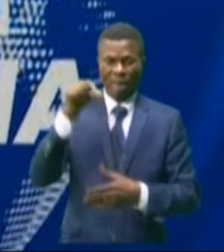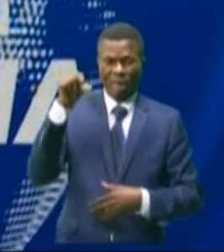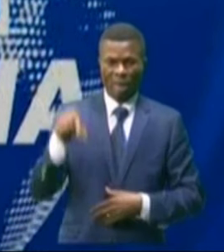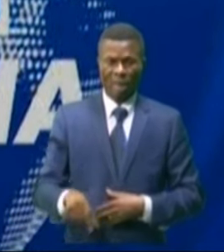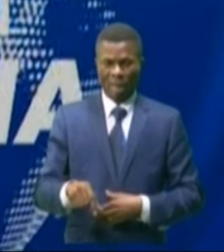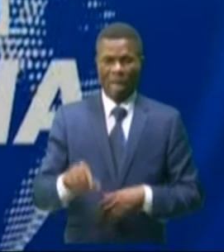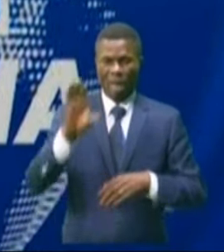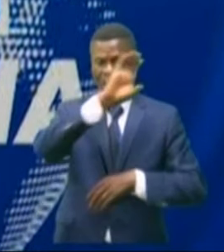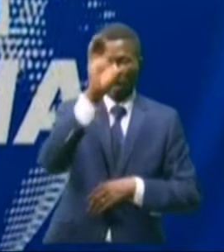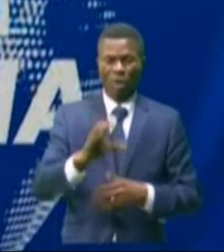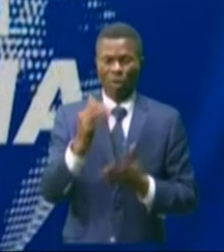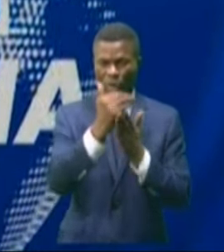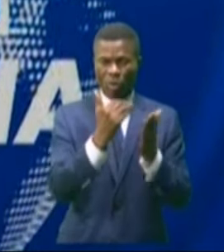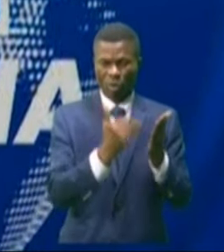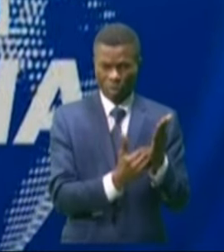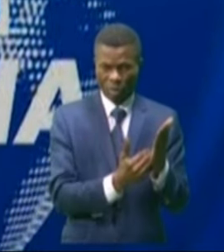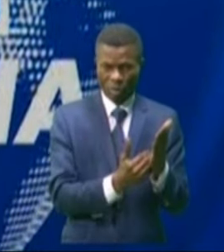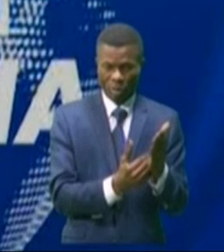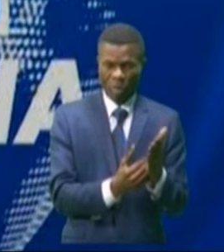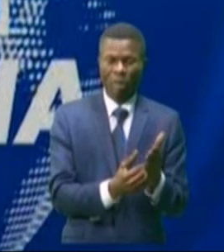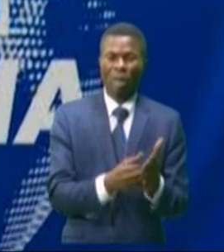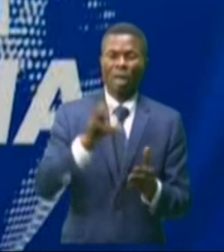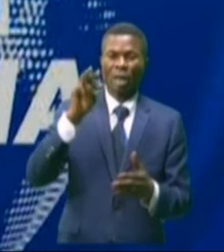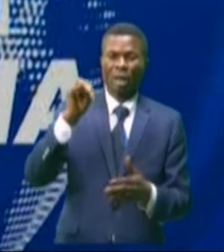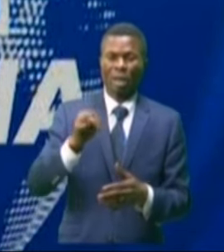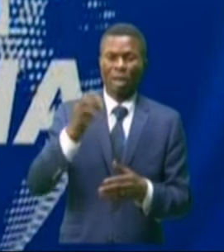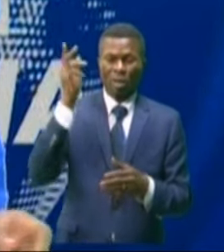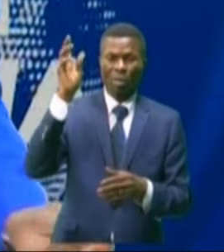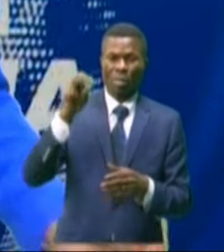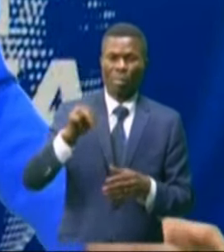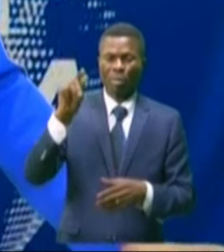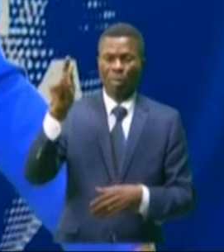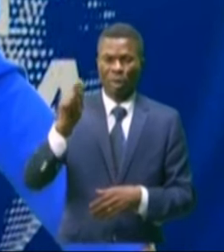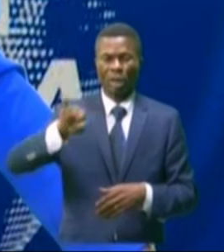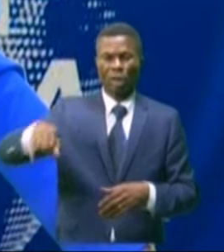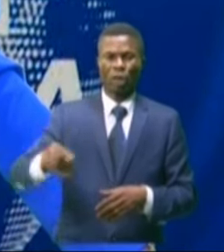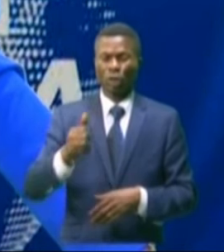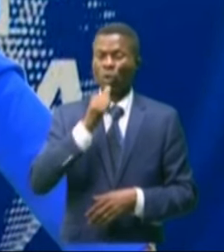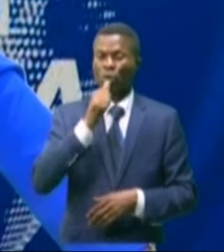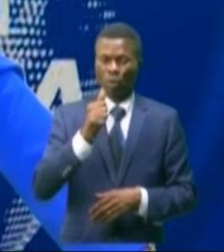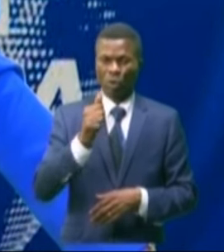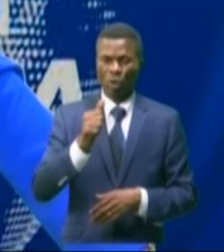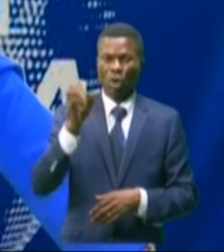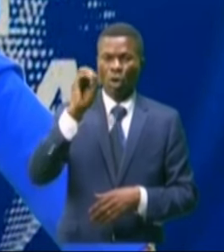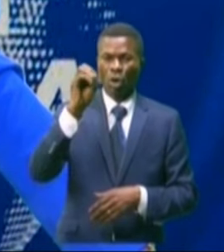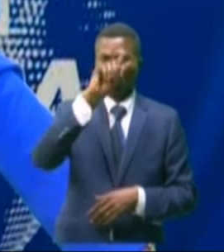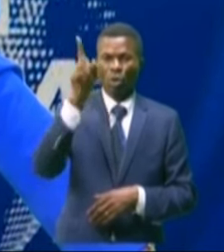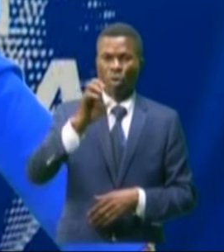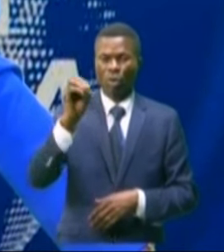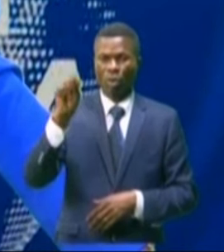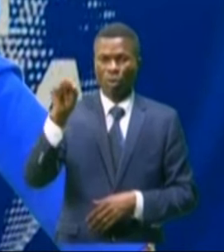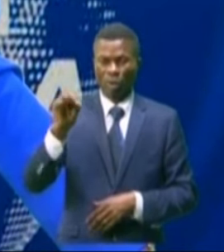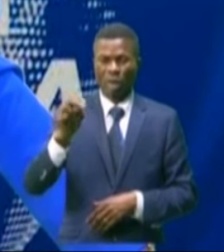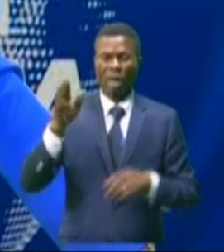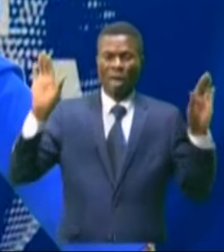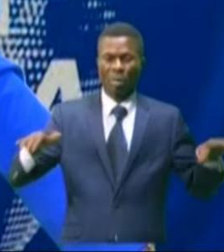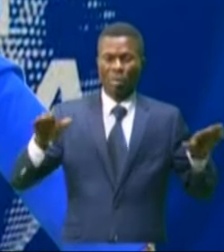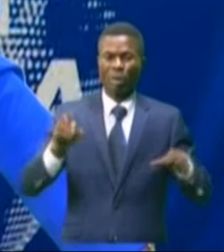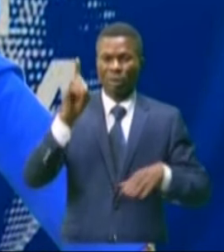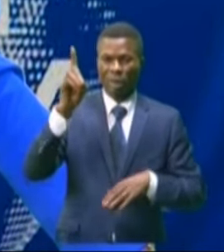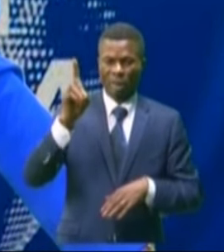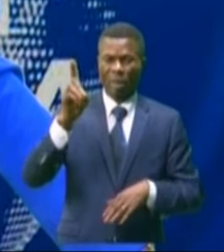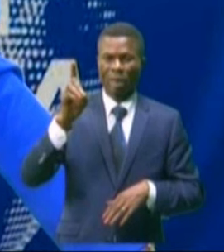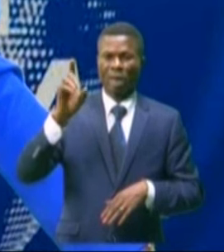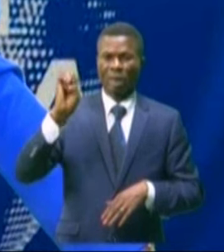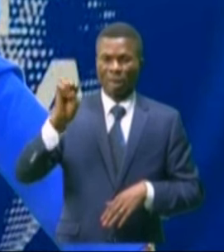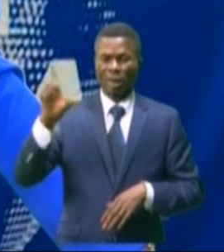et communes aussi après. Montfleury, Ma Campagne, Joli Parc, Ozone, Météo, Pigeon, Delvaux,